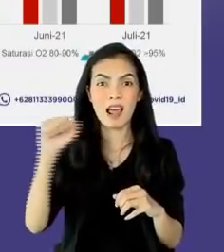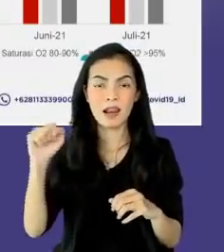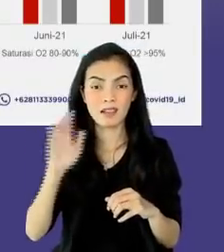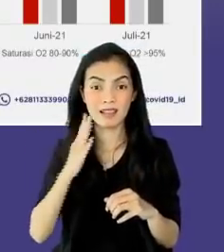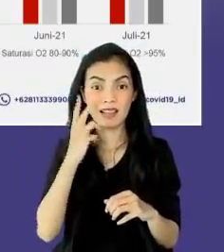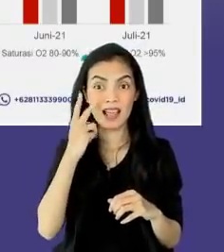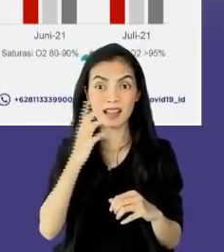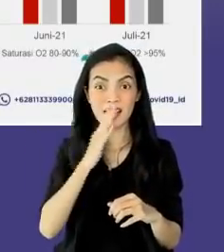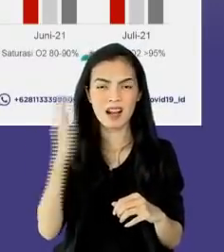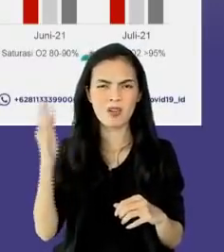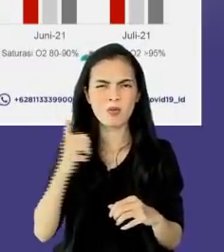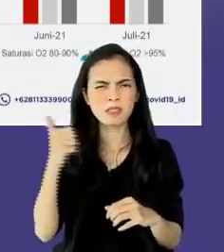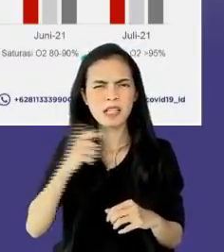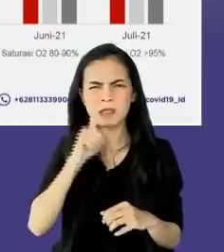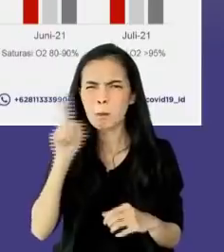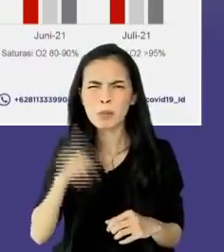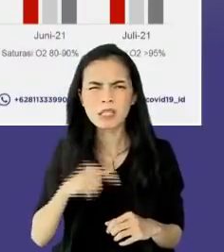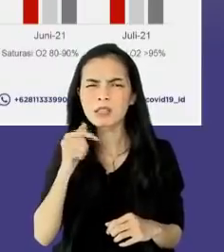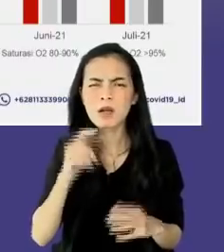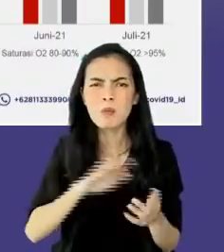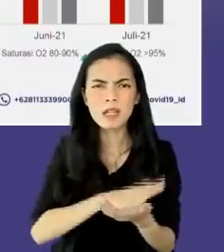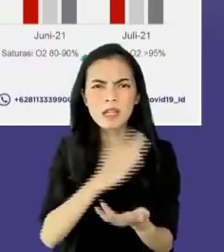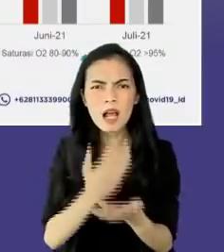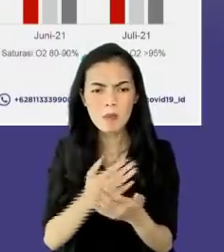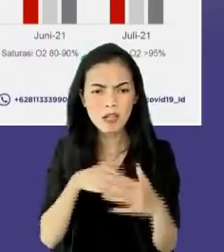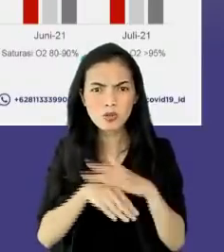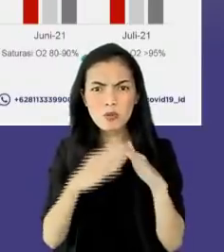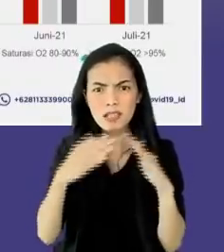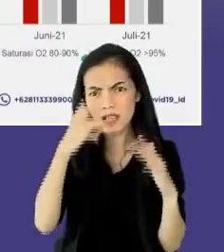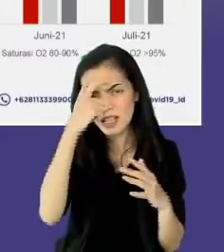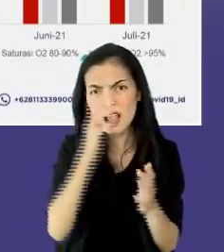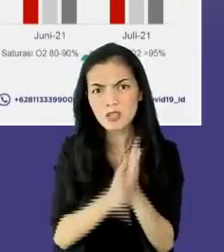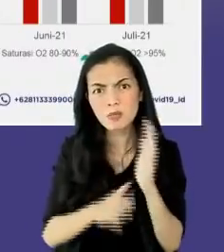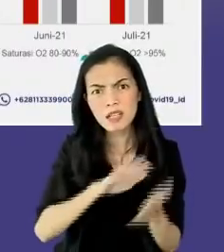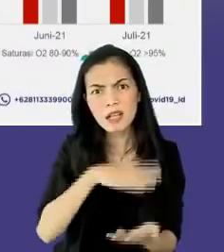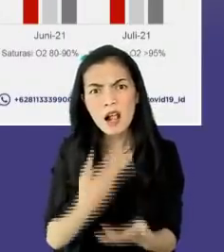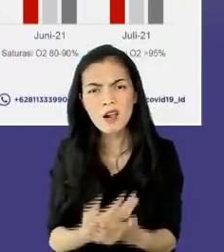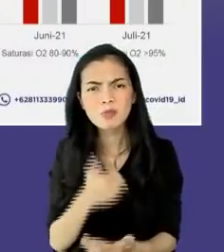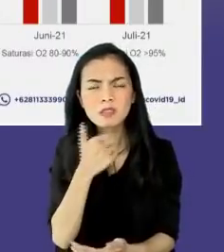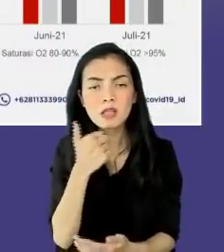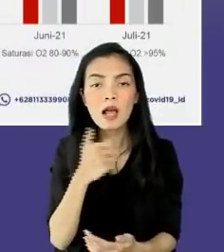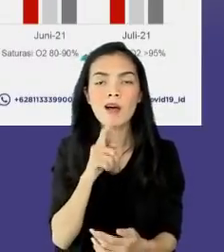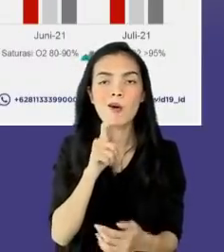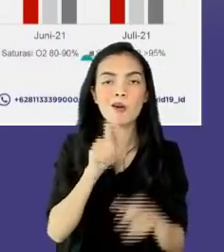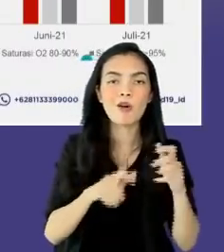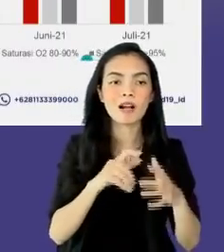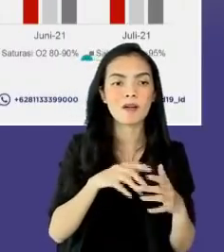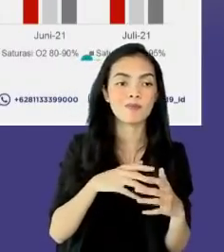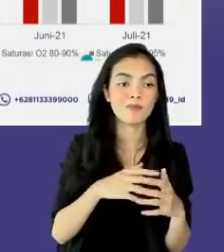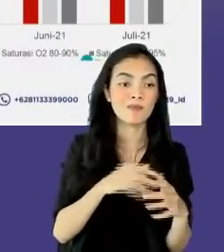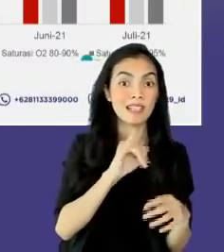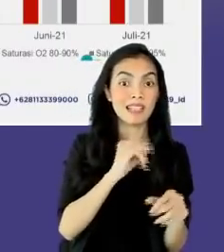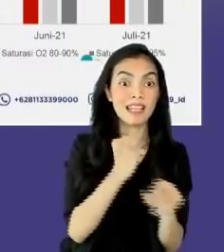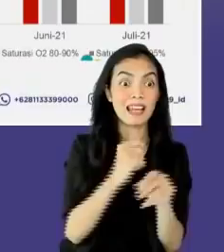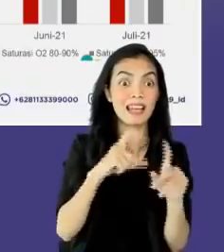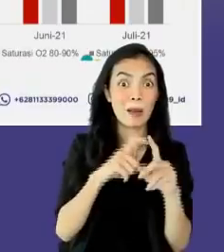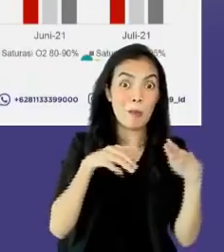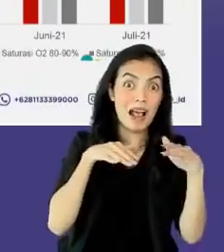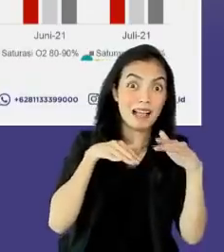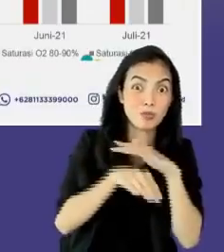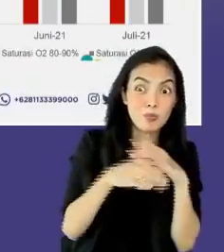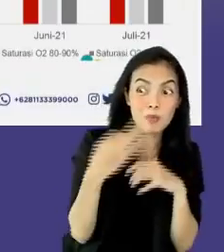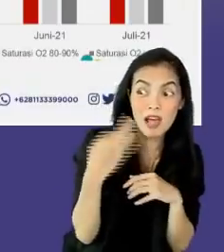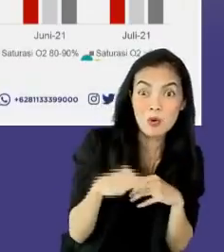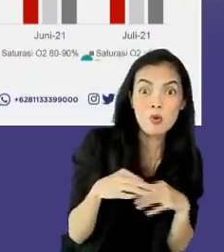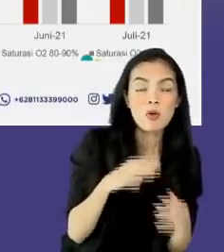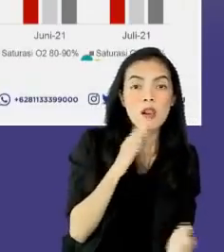itu pertanyaannya. Ternyata yang pertama kita lihat di sini jumlah pasien meninggal di IGD naik signifikan. Jadi